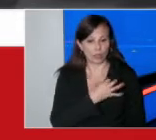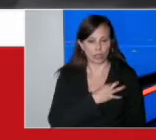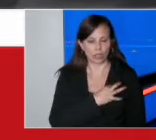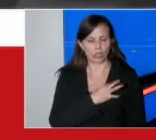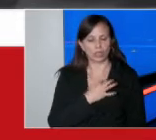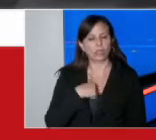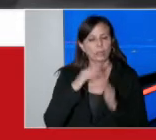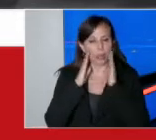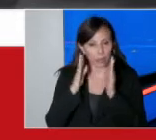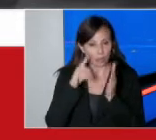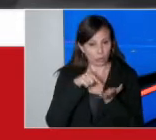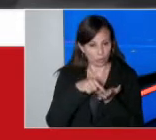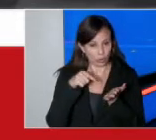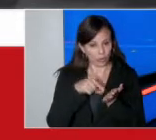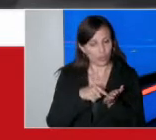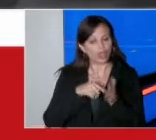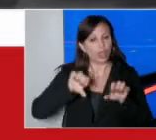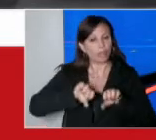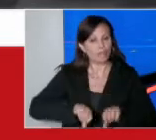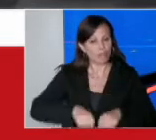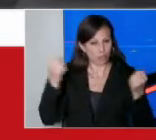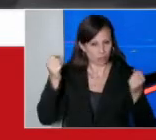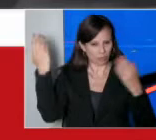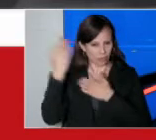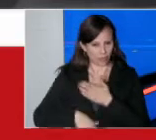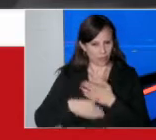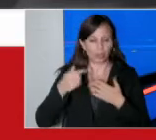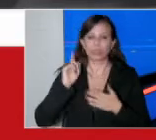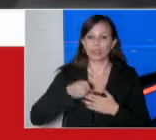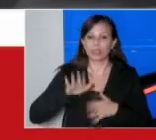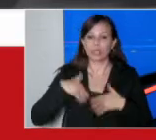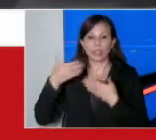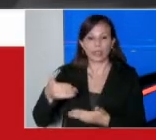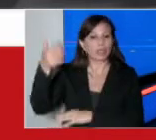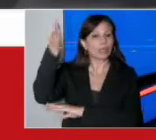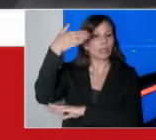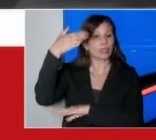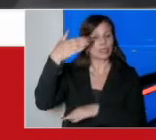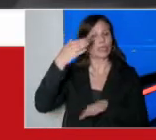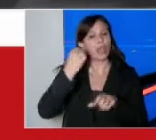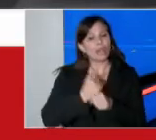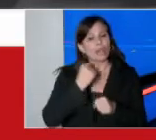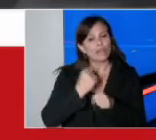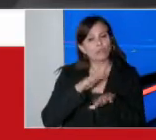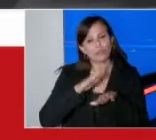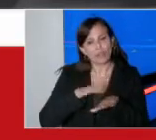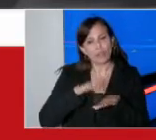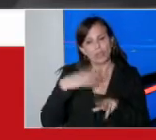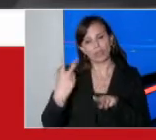מאמין שכדי שנצא מהמשבר הזה, צריך לתת למדינה לתפקד. אין שום